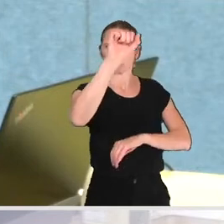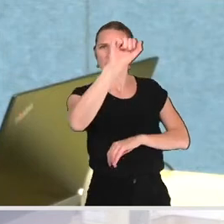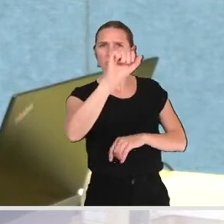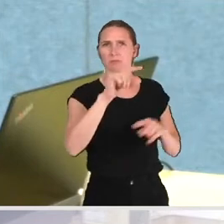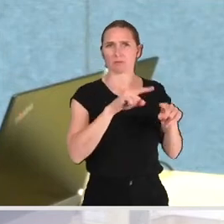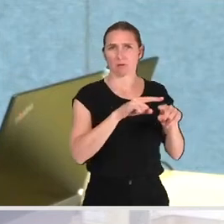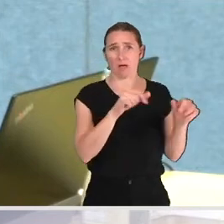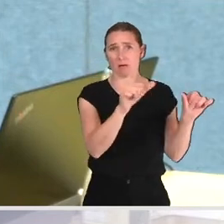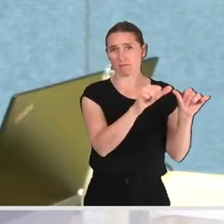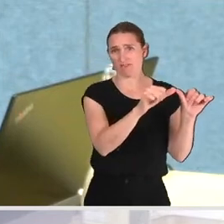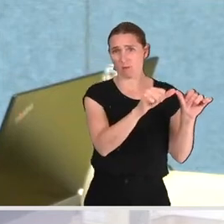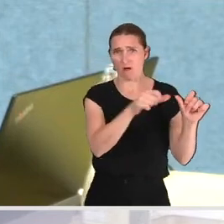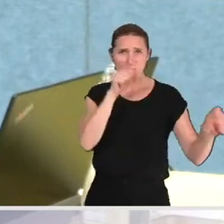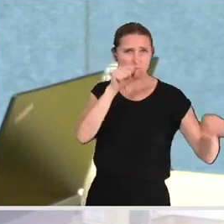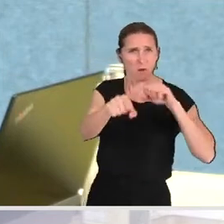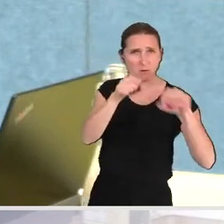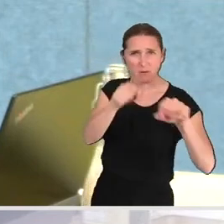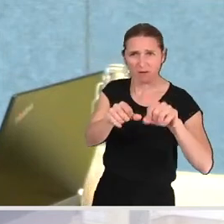pas leurs idées.